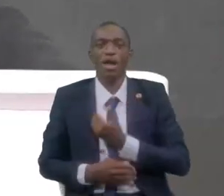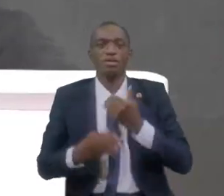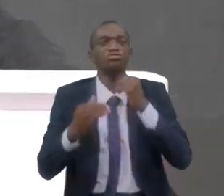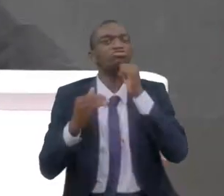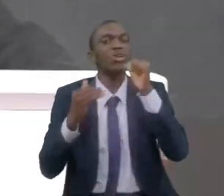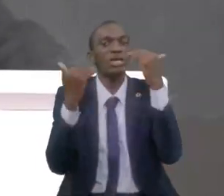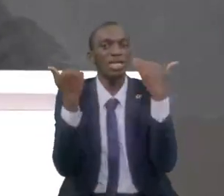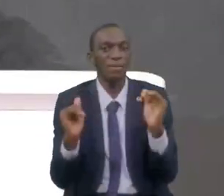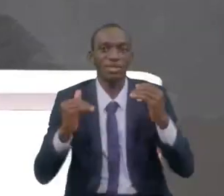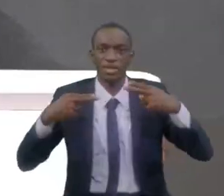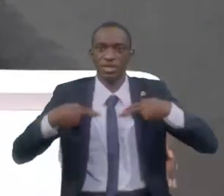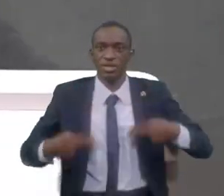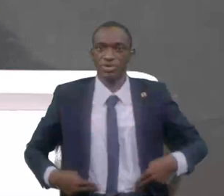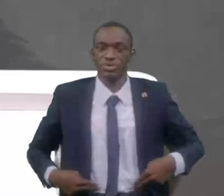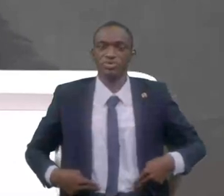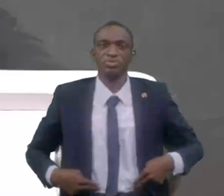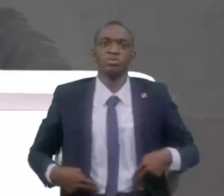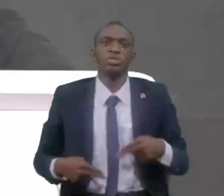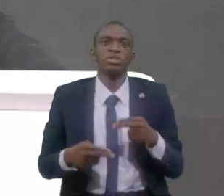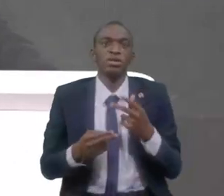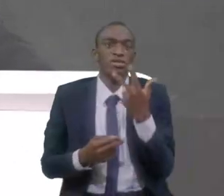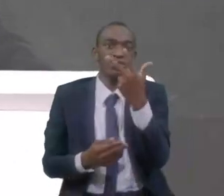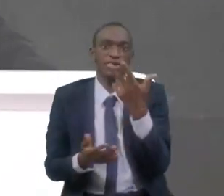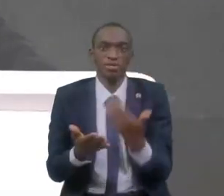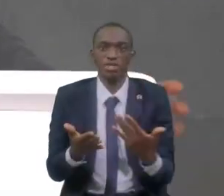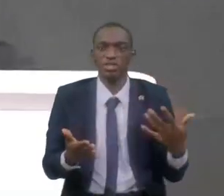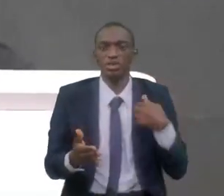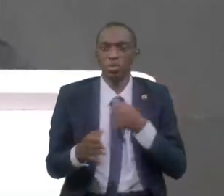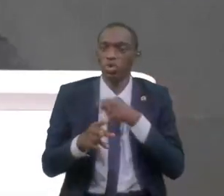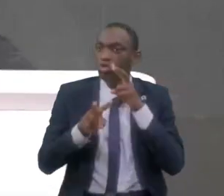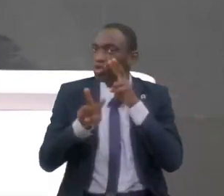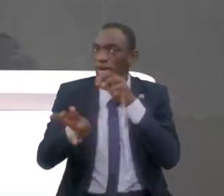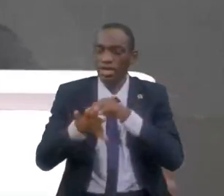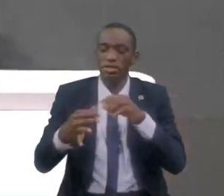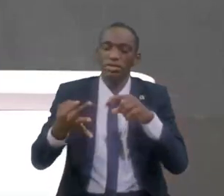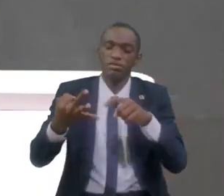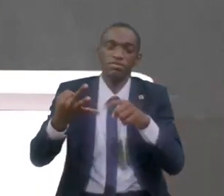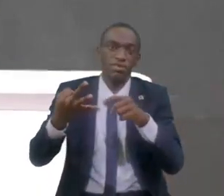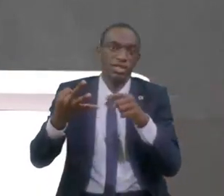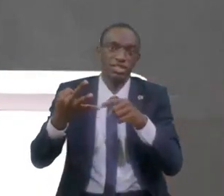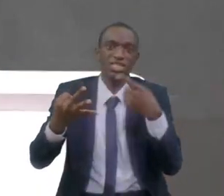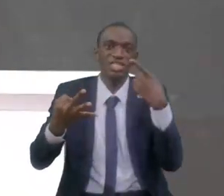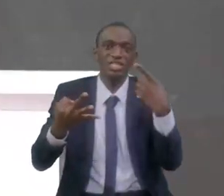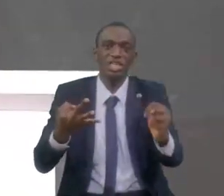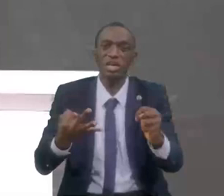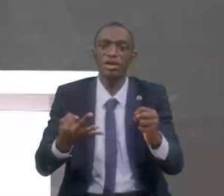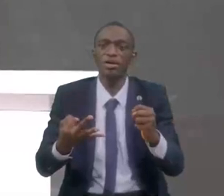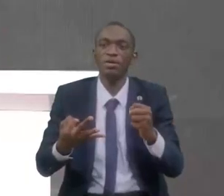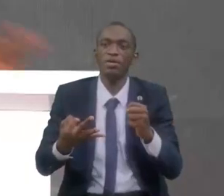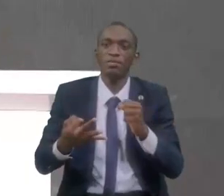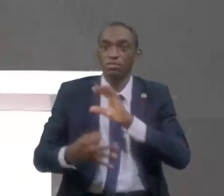bien-être illimité. Il y a trois éléments à voir. Premièrement, la fortitude,